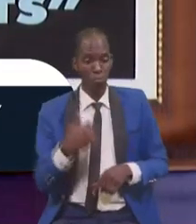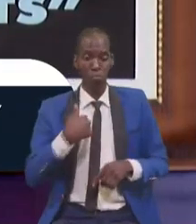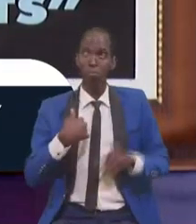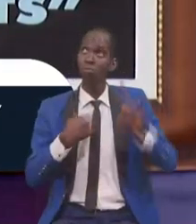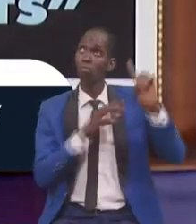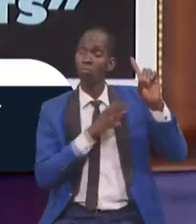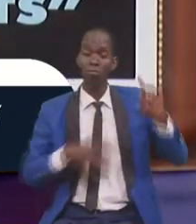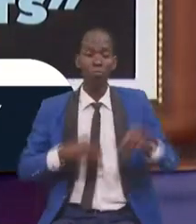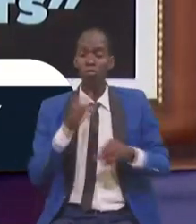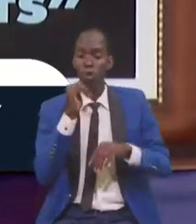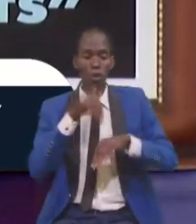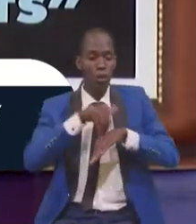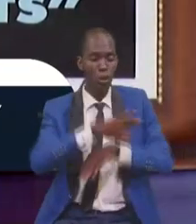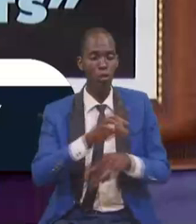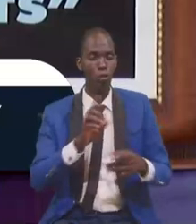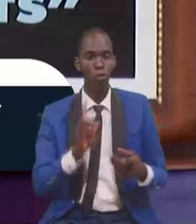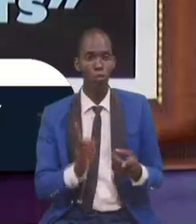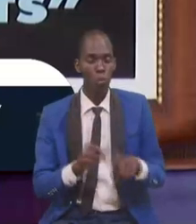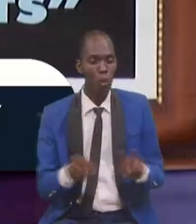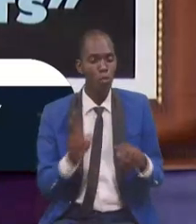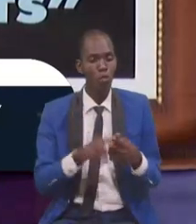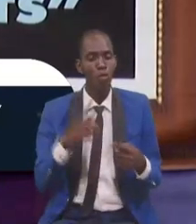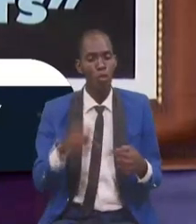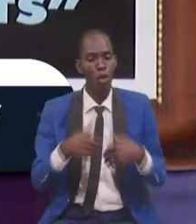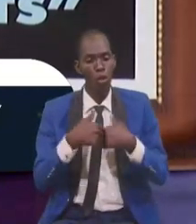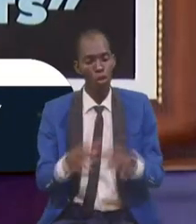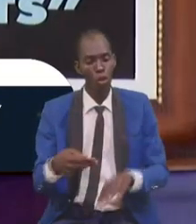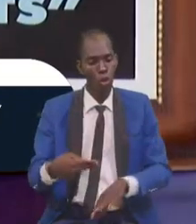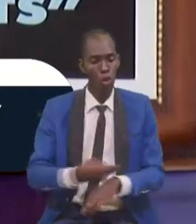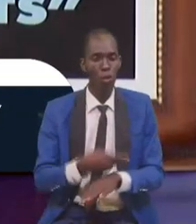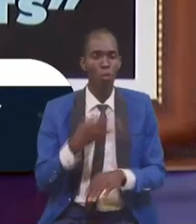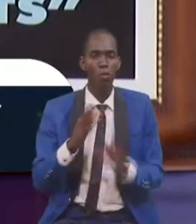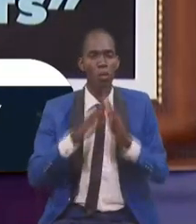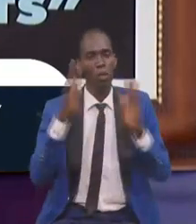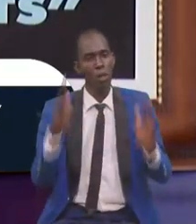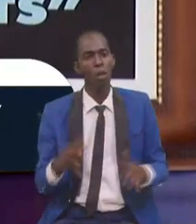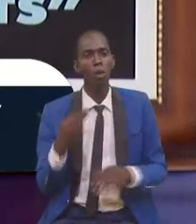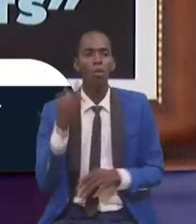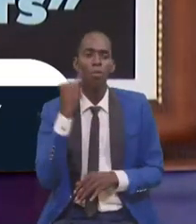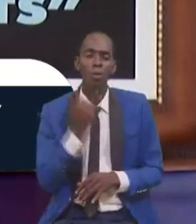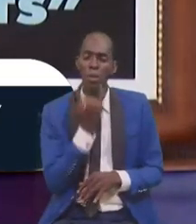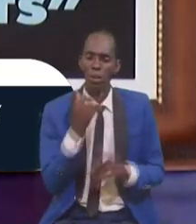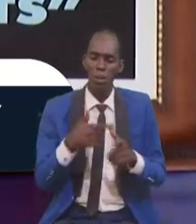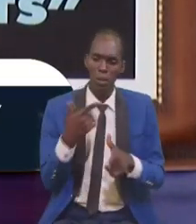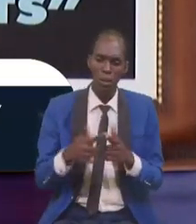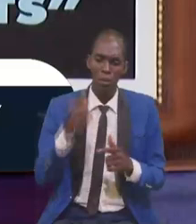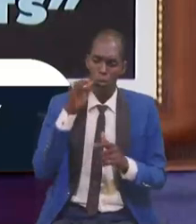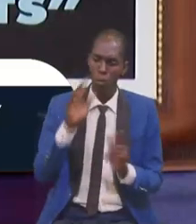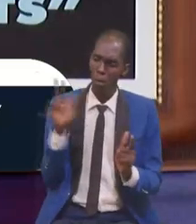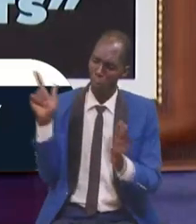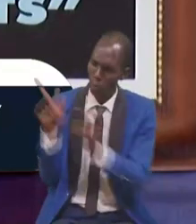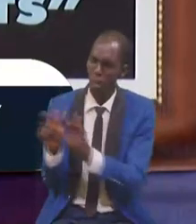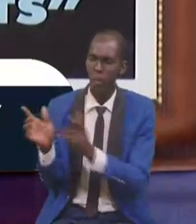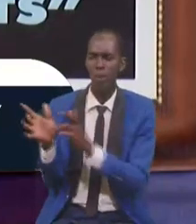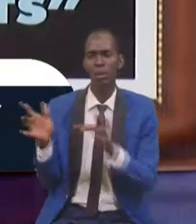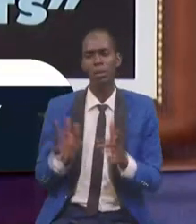envoyé qu'aux brebis perdues de la maison d'Israël. Mais elle vint. Après que Jésus